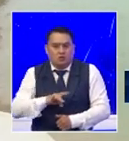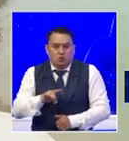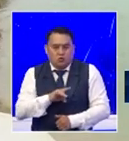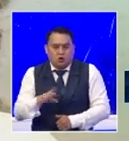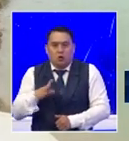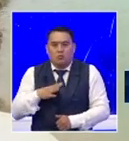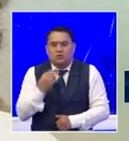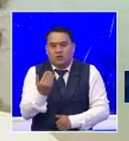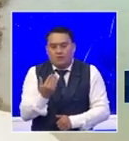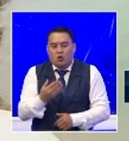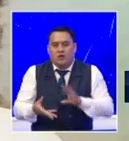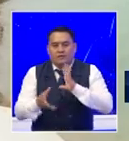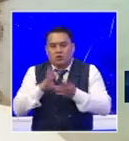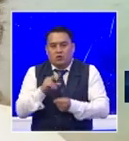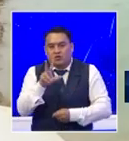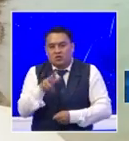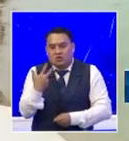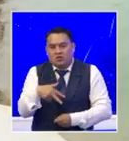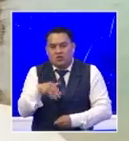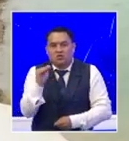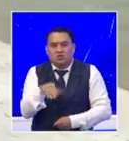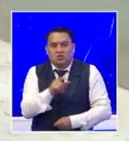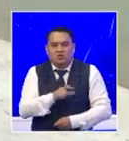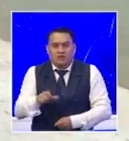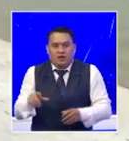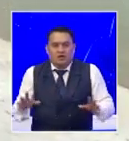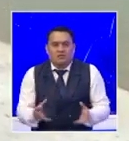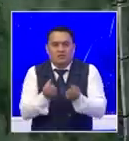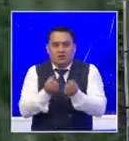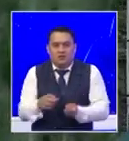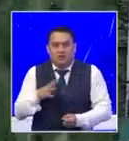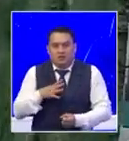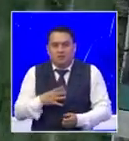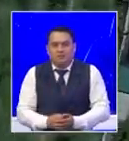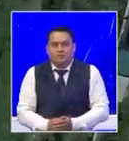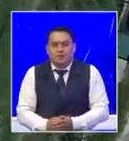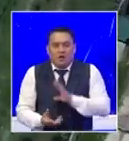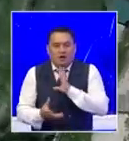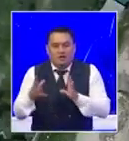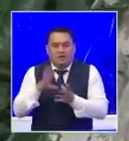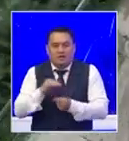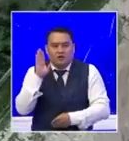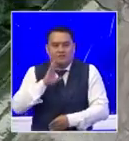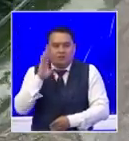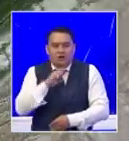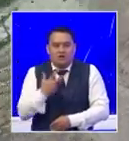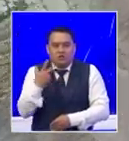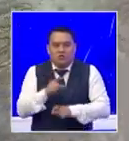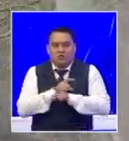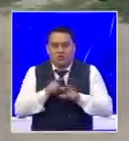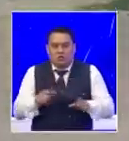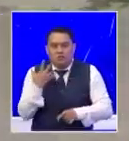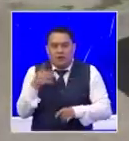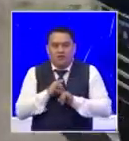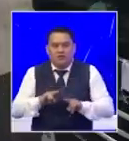Туркестанской области. В итоге свыше 30 тысяч человек были эвакуированы. В результате прорыва дамбы пострадали 3 школы, 5